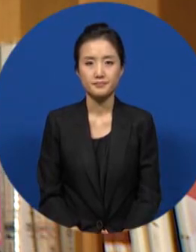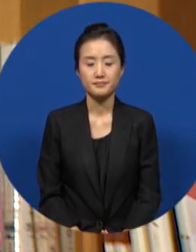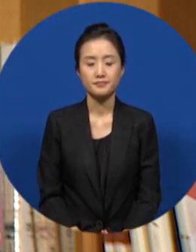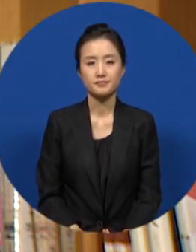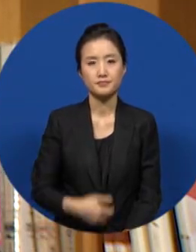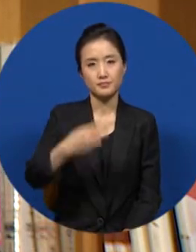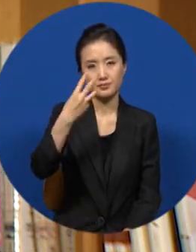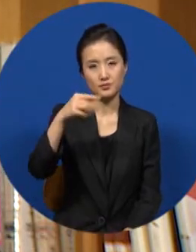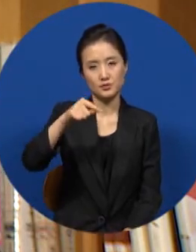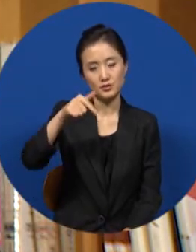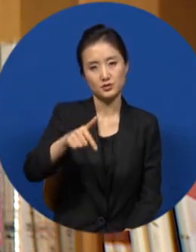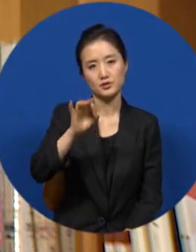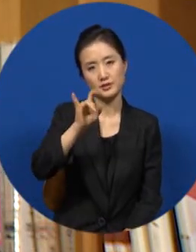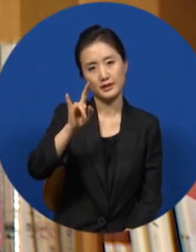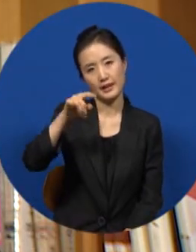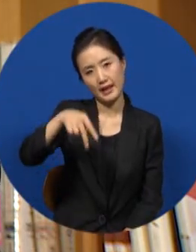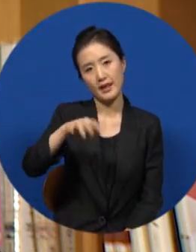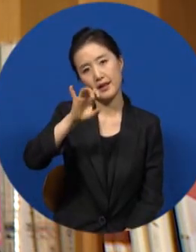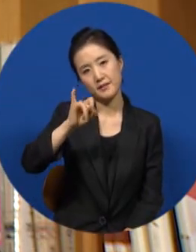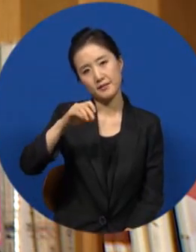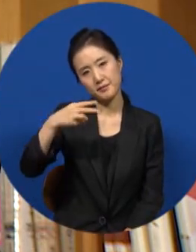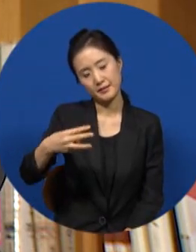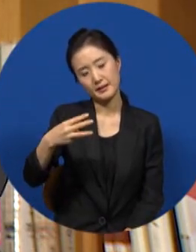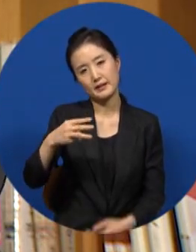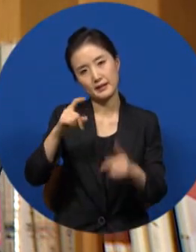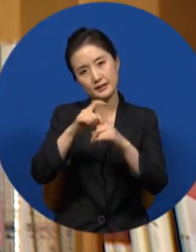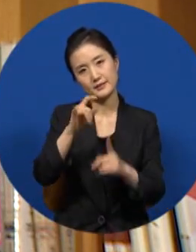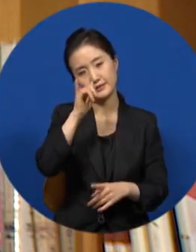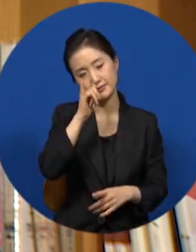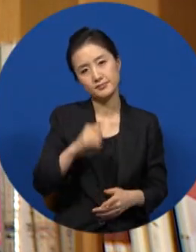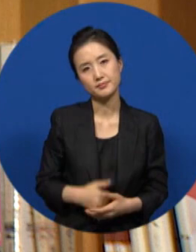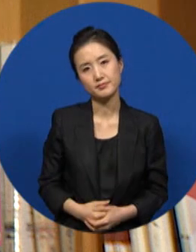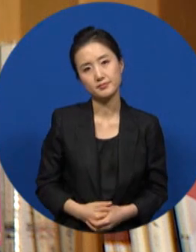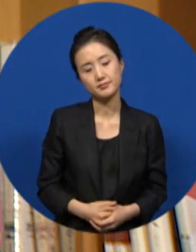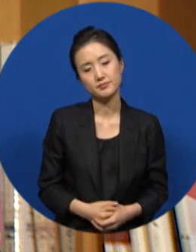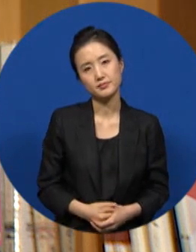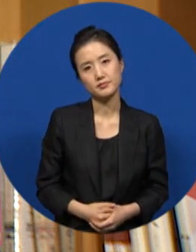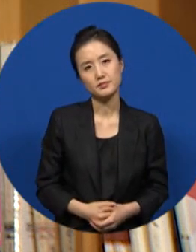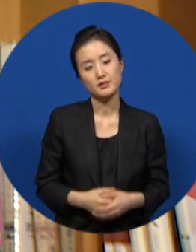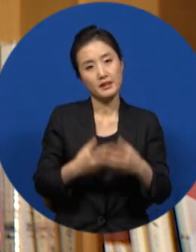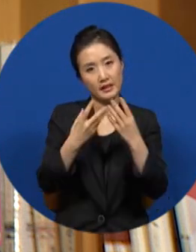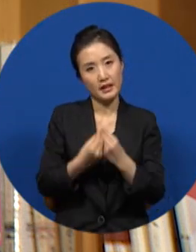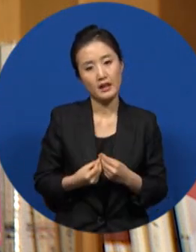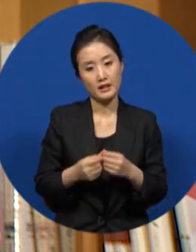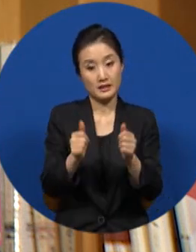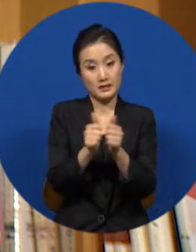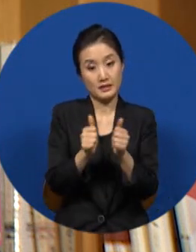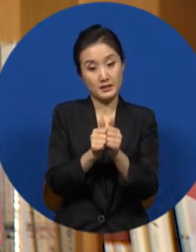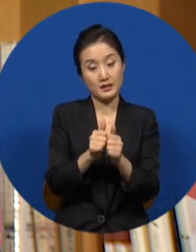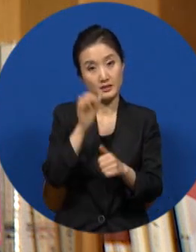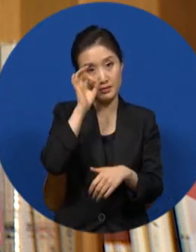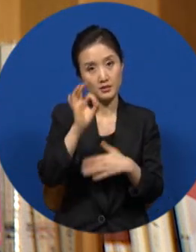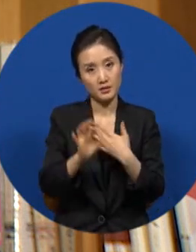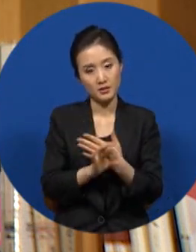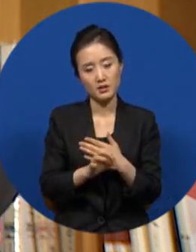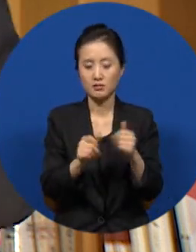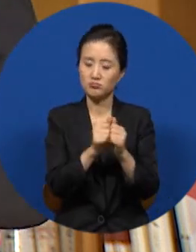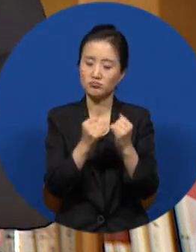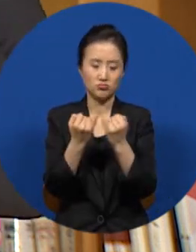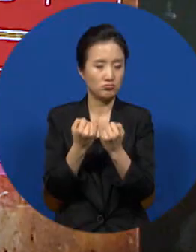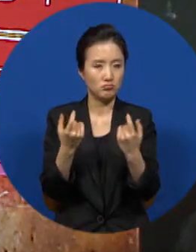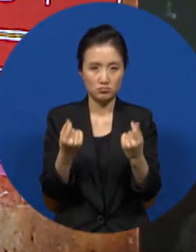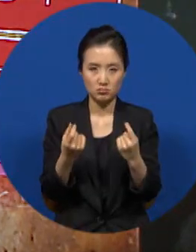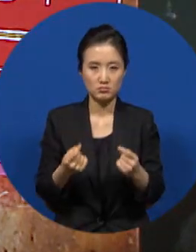and feel이라고 하죠. 그 외모가 우리가 뭐 남자들은 대부분 다 그런 거 되게 남자애들 떠나서